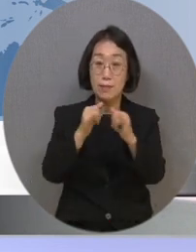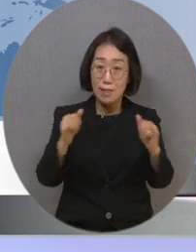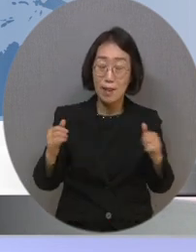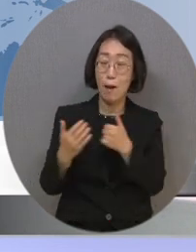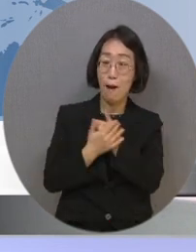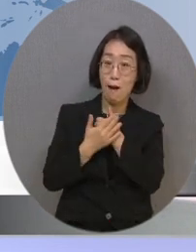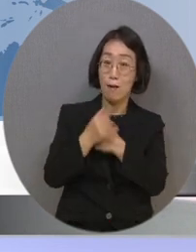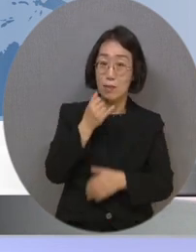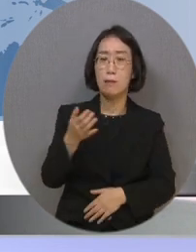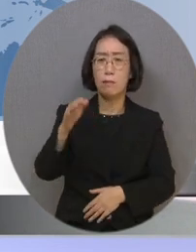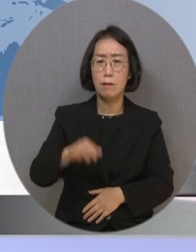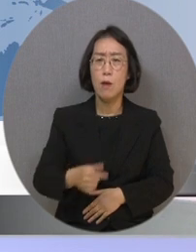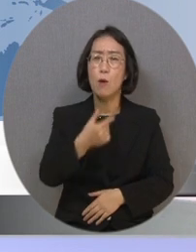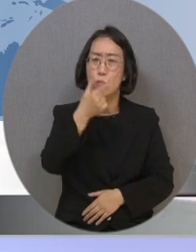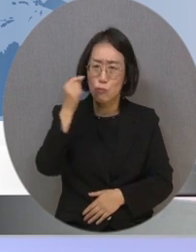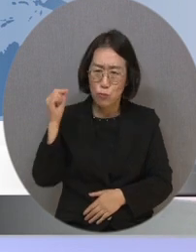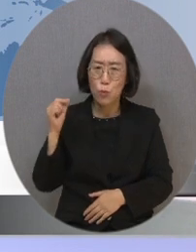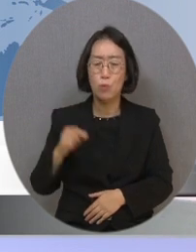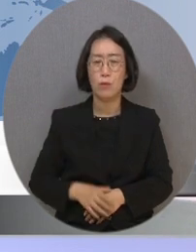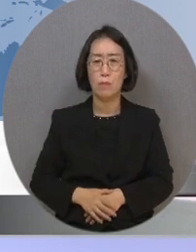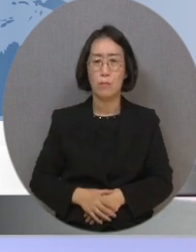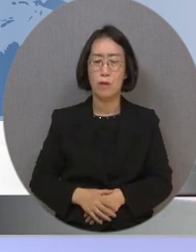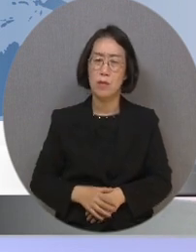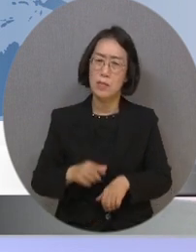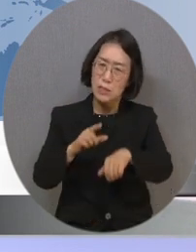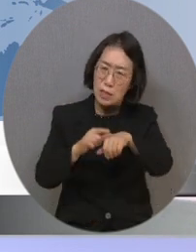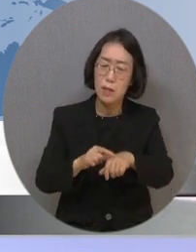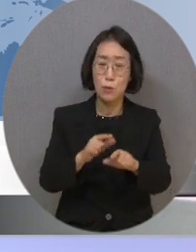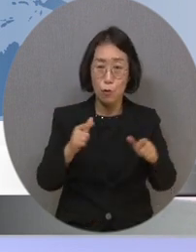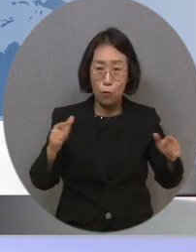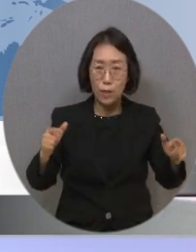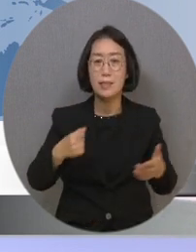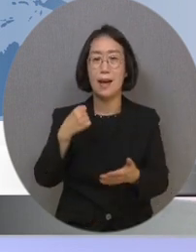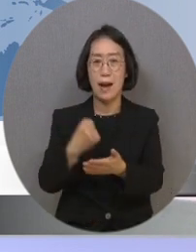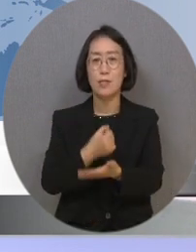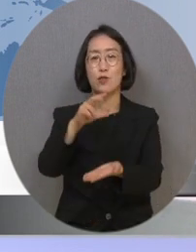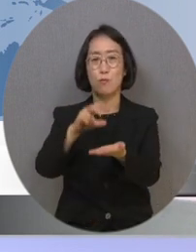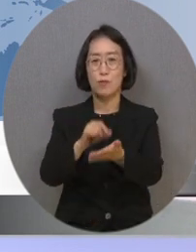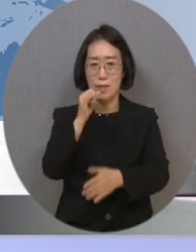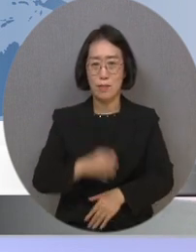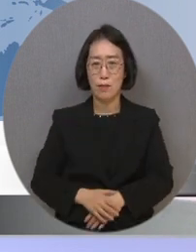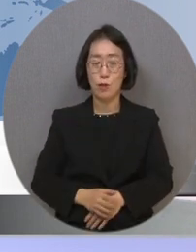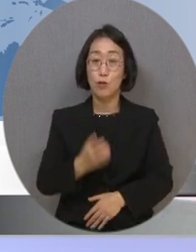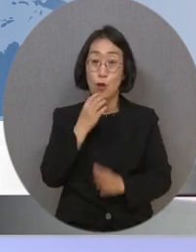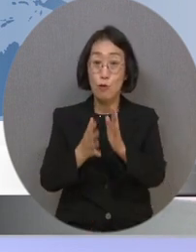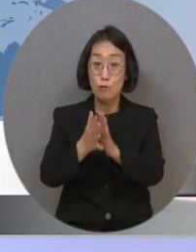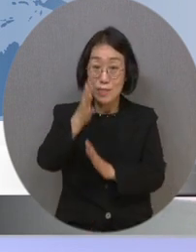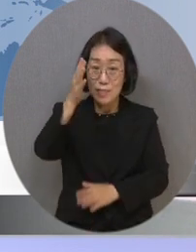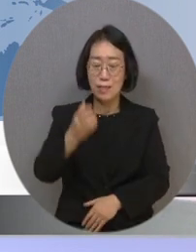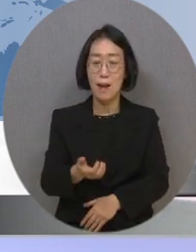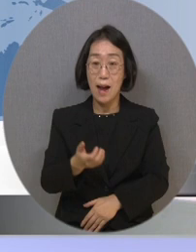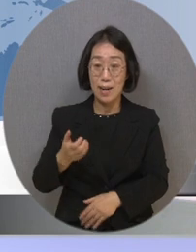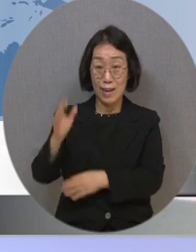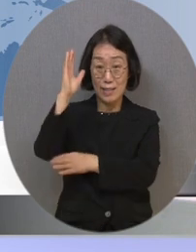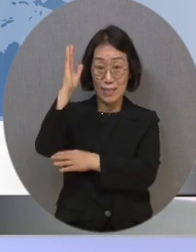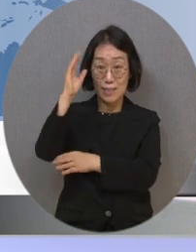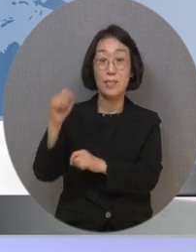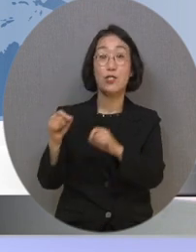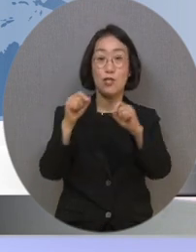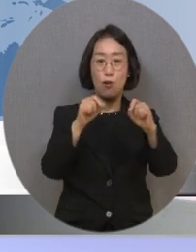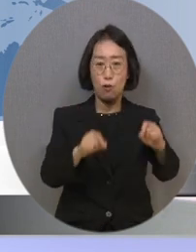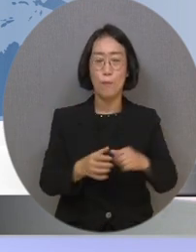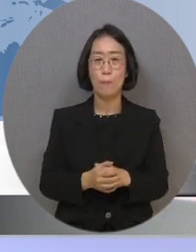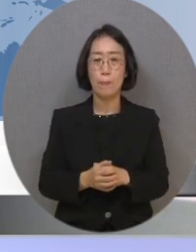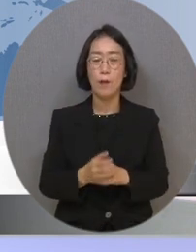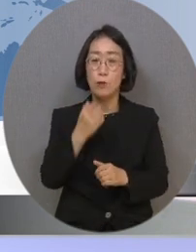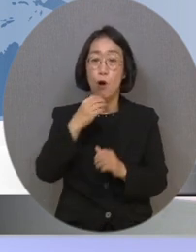이용하곤 있지만 부족한 활동지원 급여에 대한 아쉬움이 있었습니다. 이에 서울시는 앞선 영상에서처럼